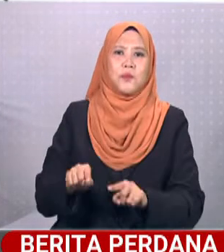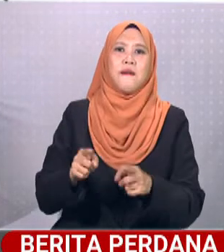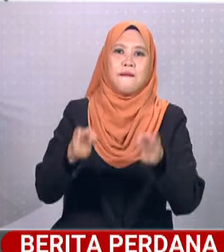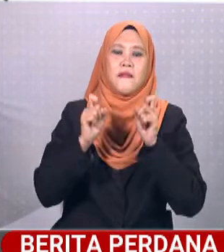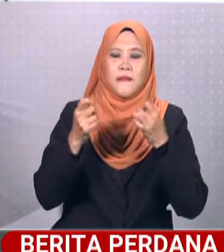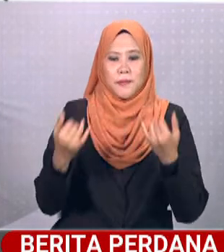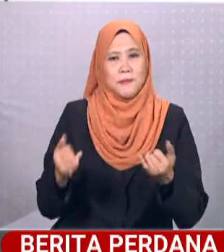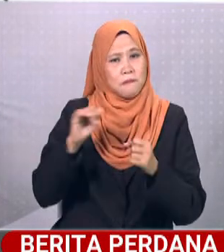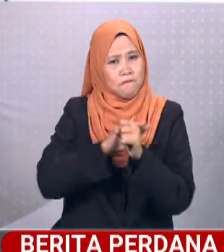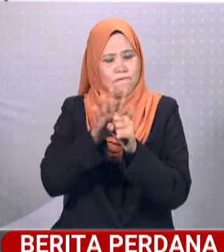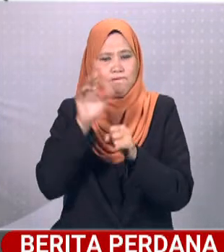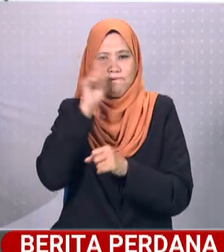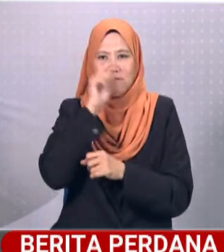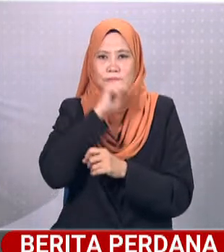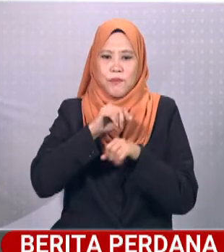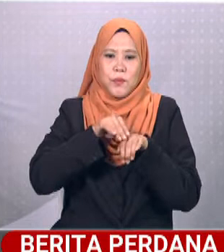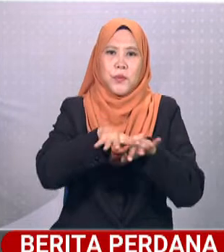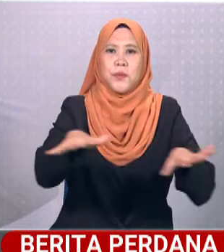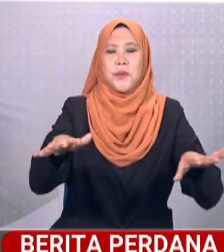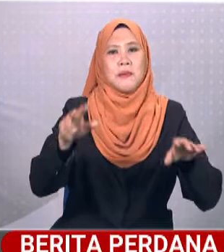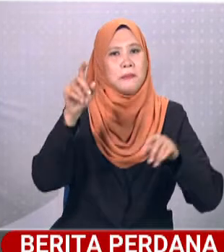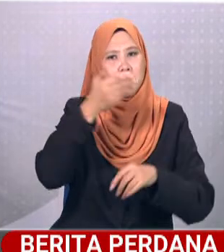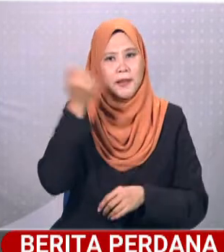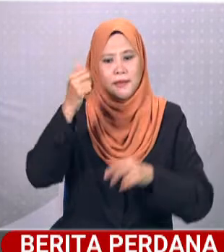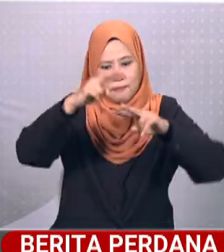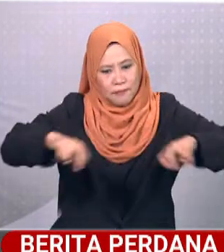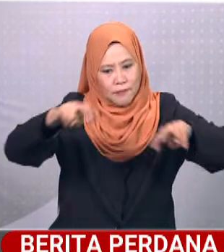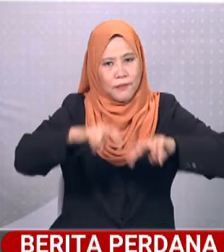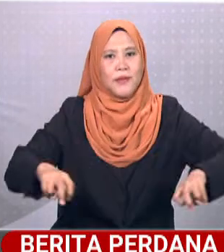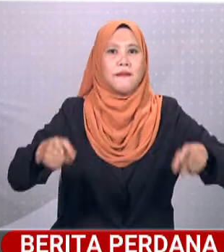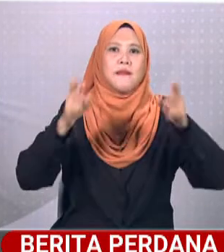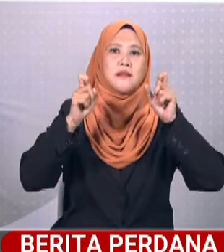yang semakin buruk dan mempercepat penyelidikan.